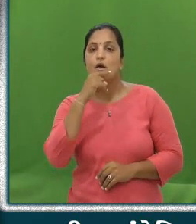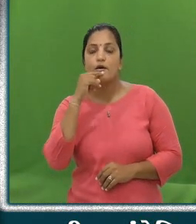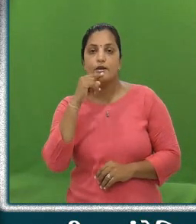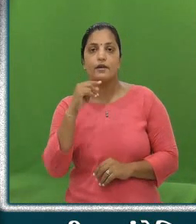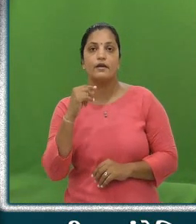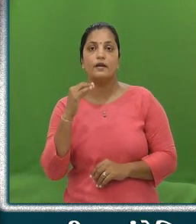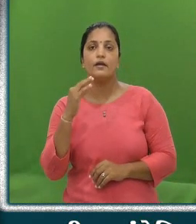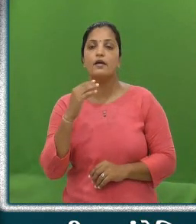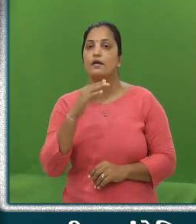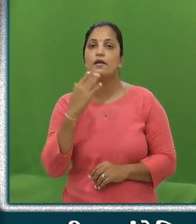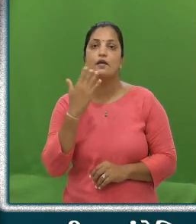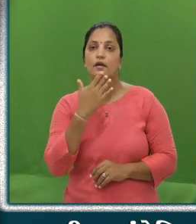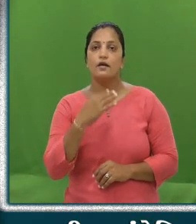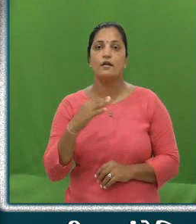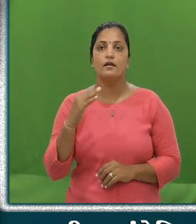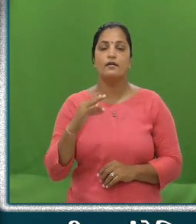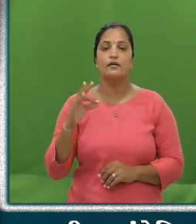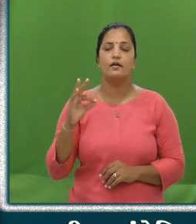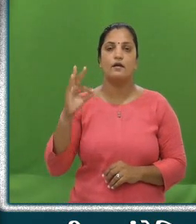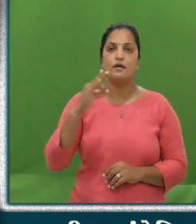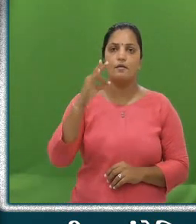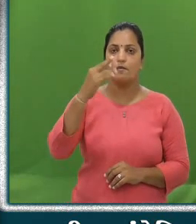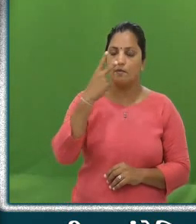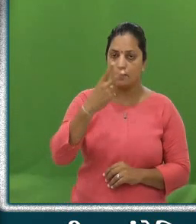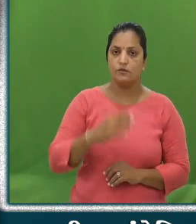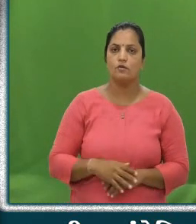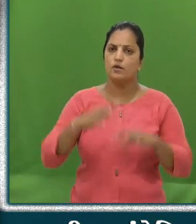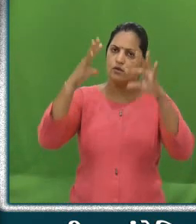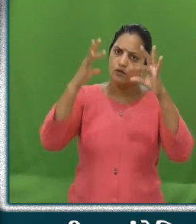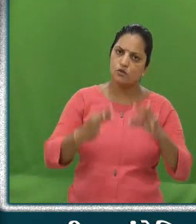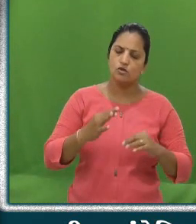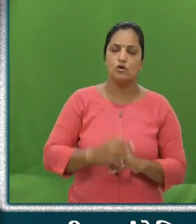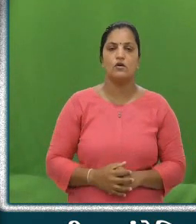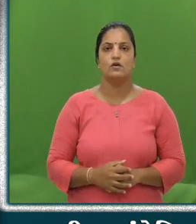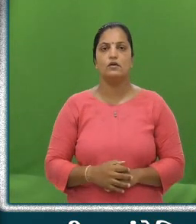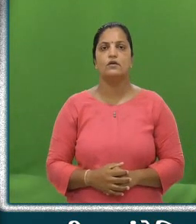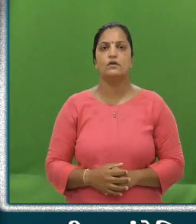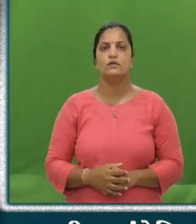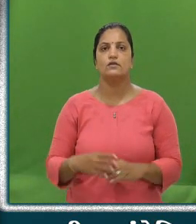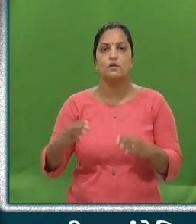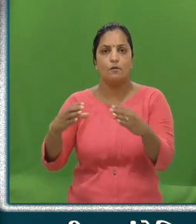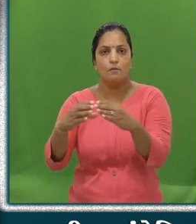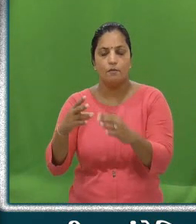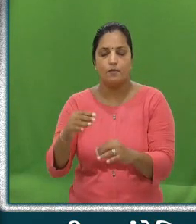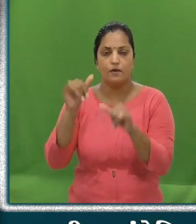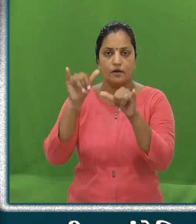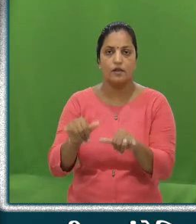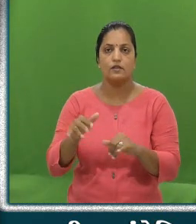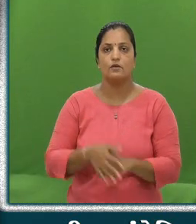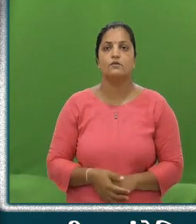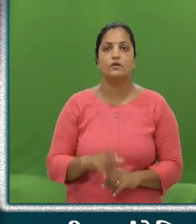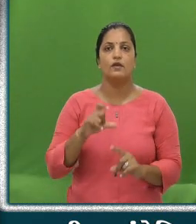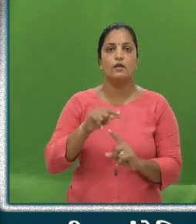જે ભમરા જોવા મળે તો શું કહેવાય, તો એ આ રીતે ચોક્કસ વિસ્તારની અંદર રહેતા હોય છે. હવે શું થાય